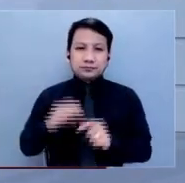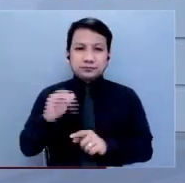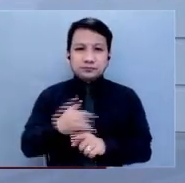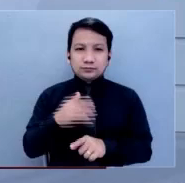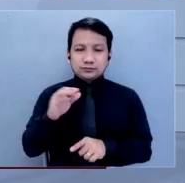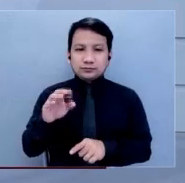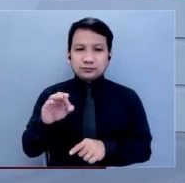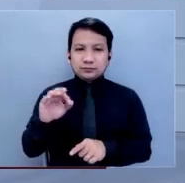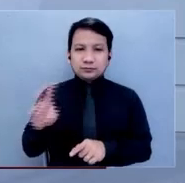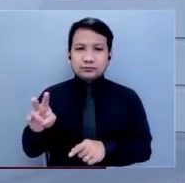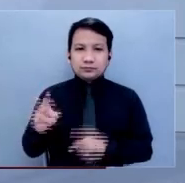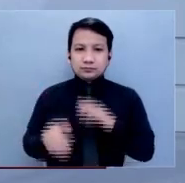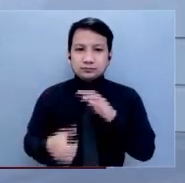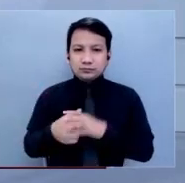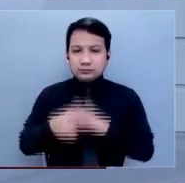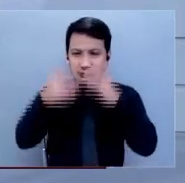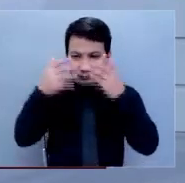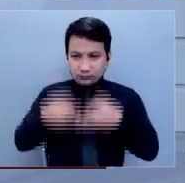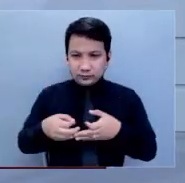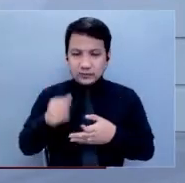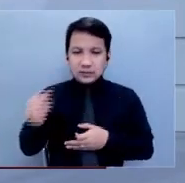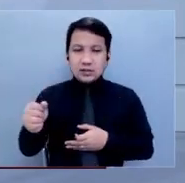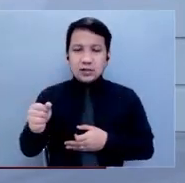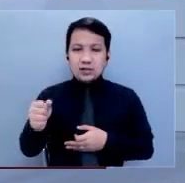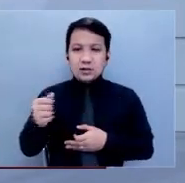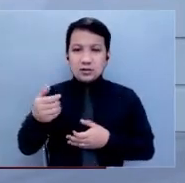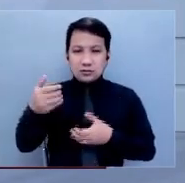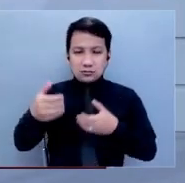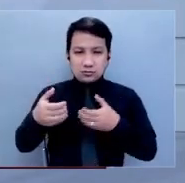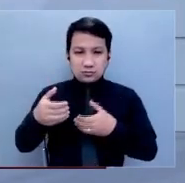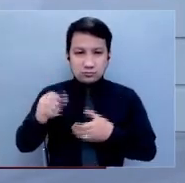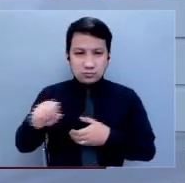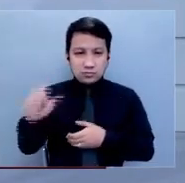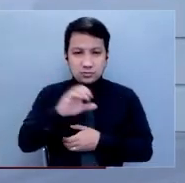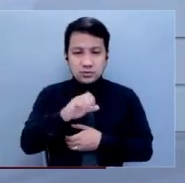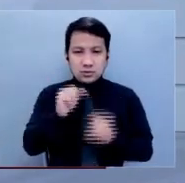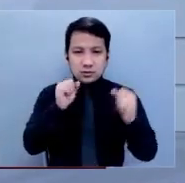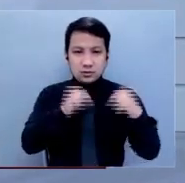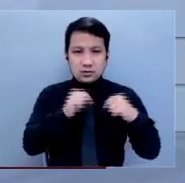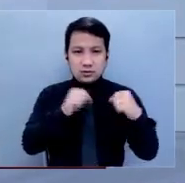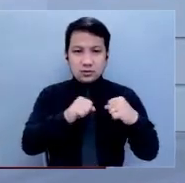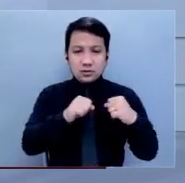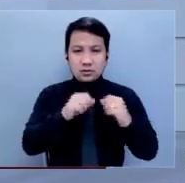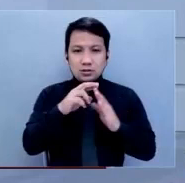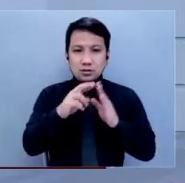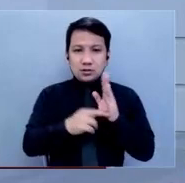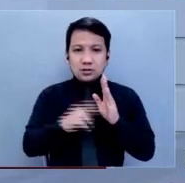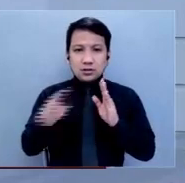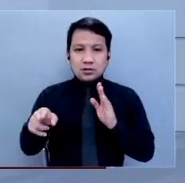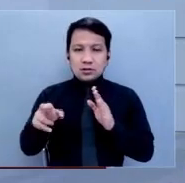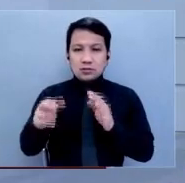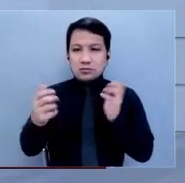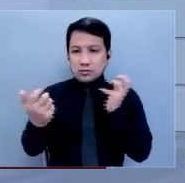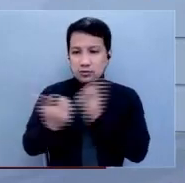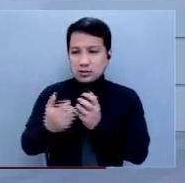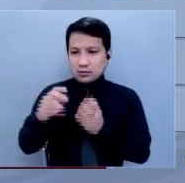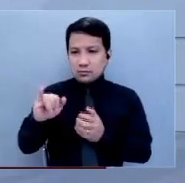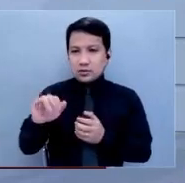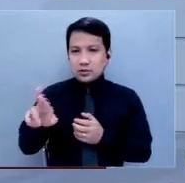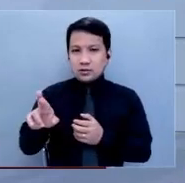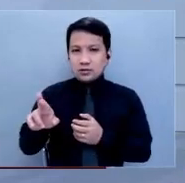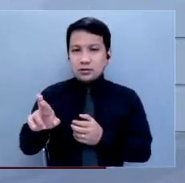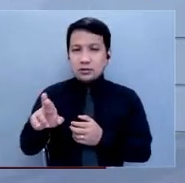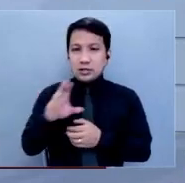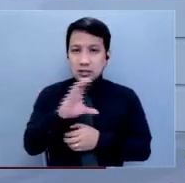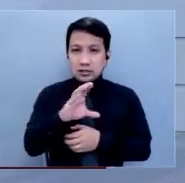1997, naglabas ng desisyon ang Korte Suprema para katigan ang ruling ng BIR at ng Court of